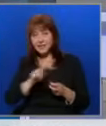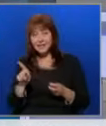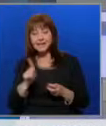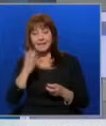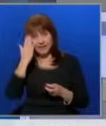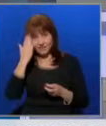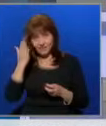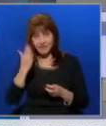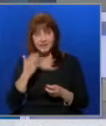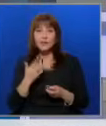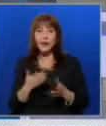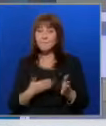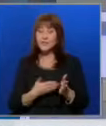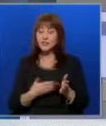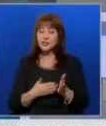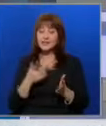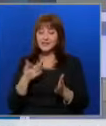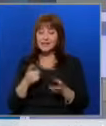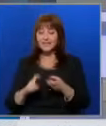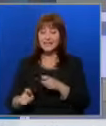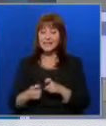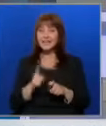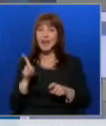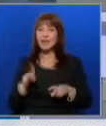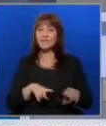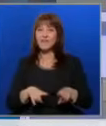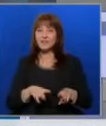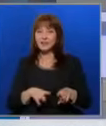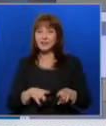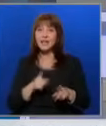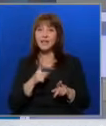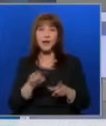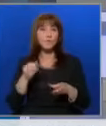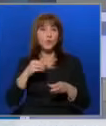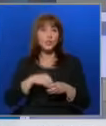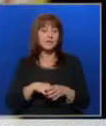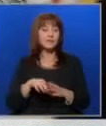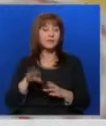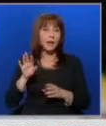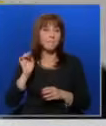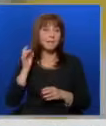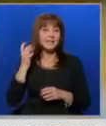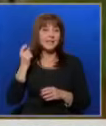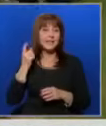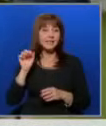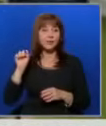една от секциите във Видин. Там в самото броене участваше представител на партия.